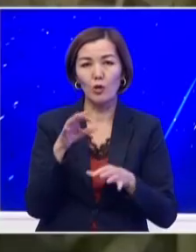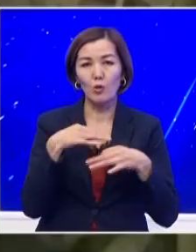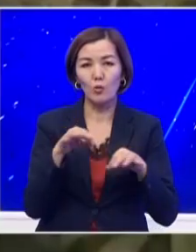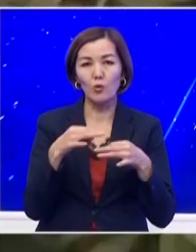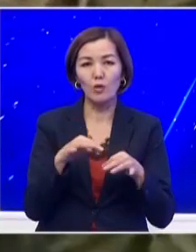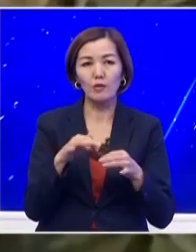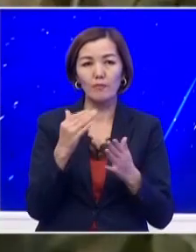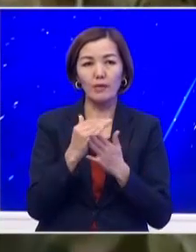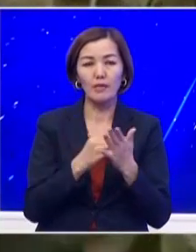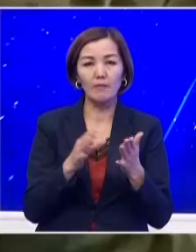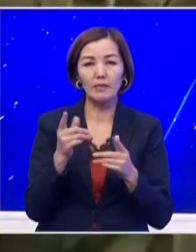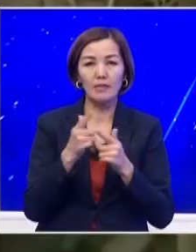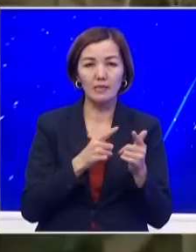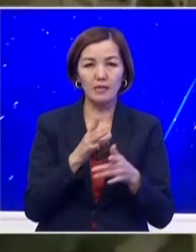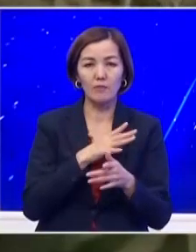бағдарламасын әзірлеген болатын.